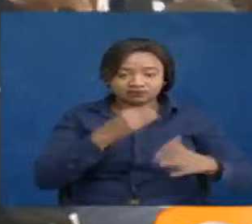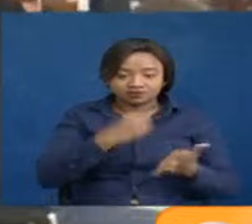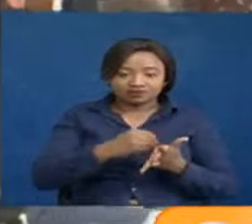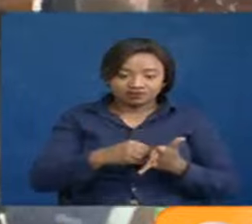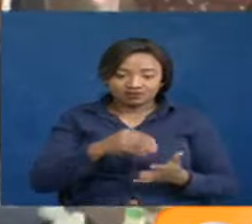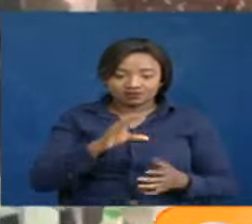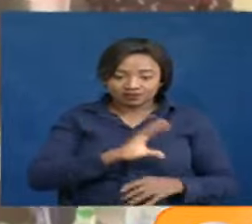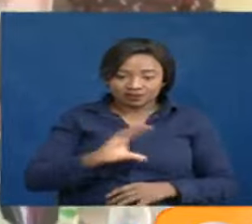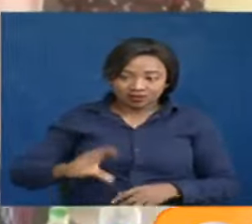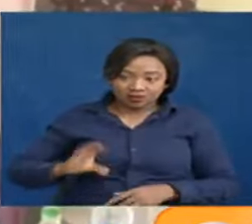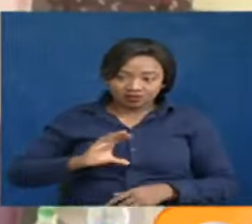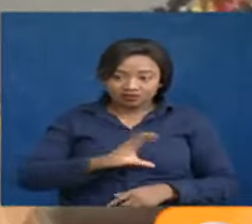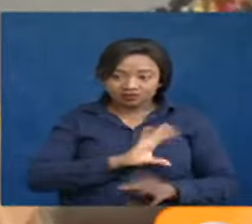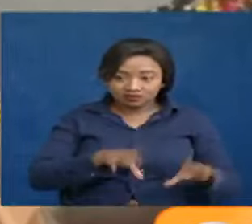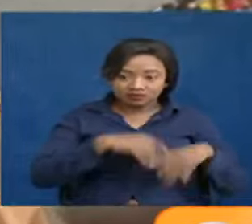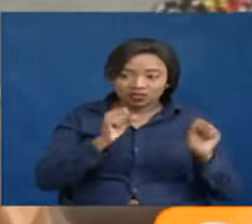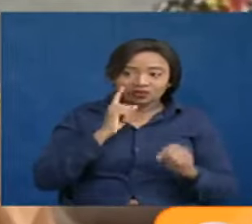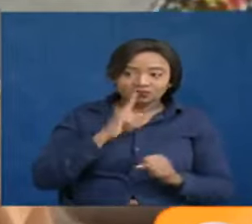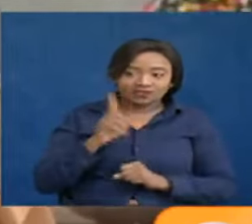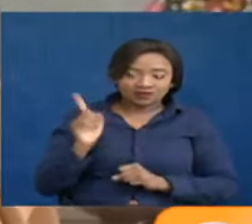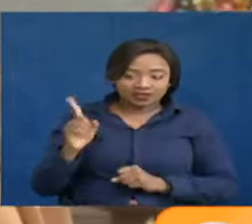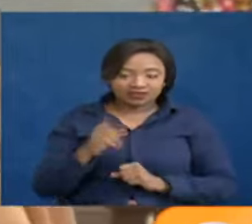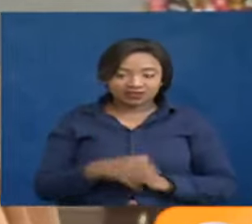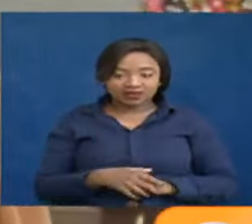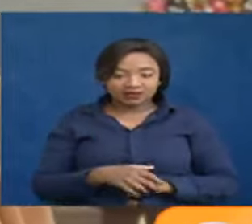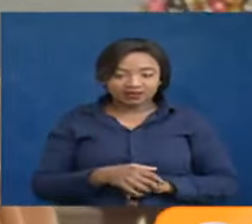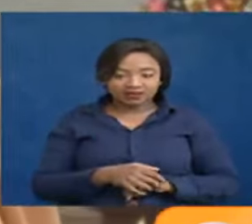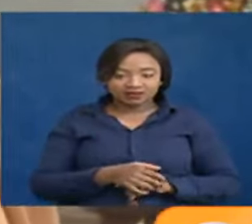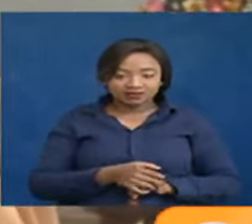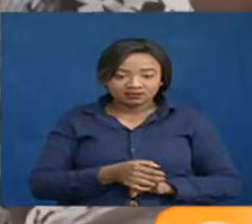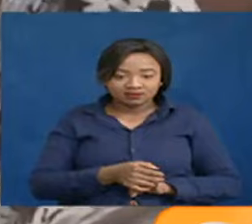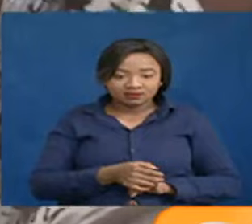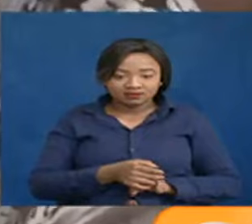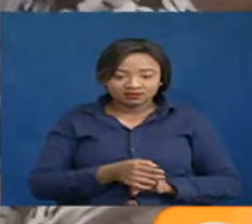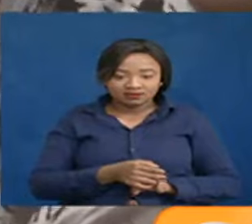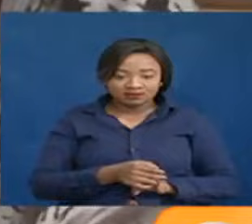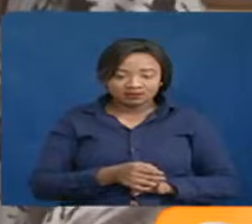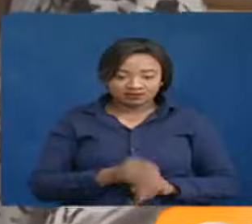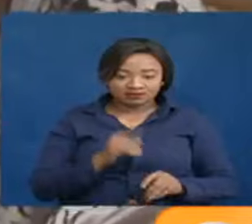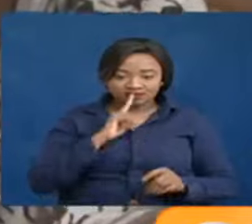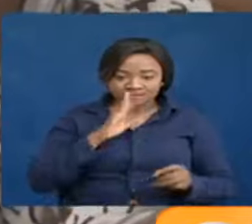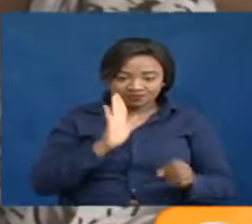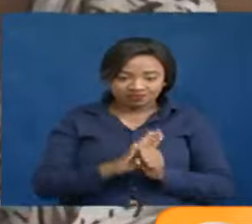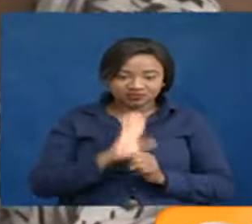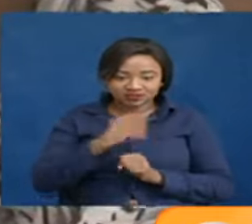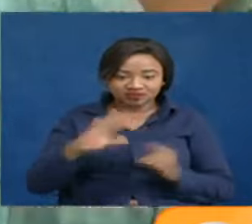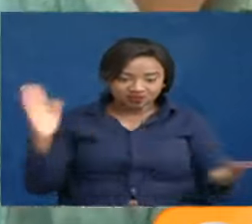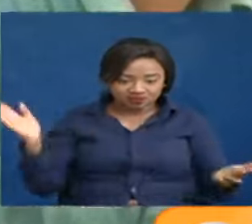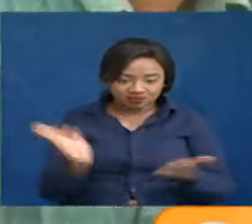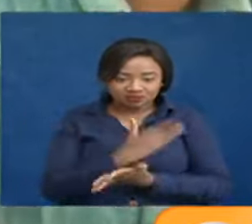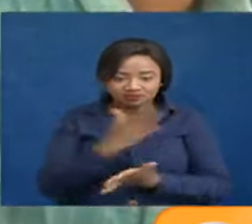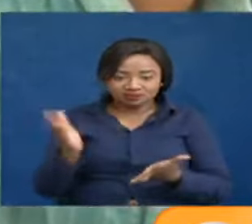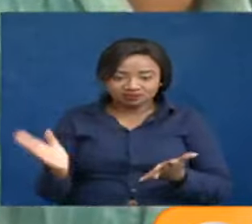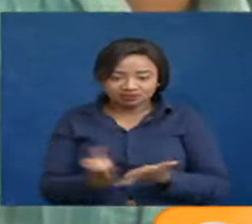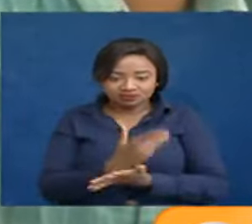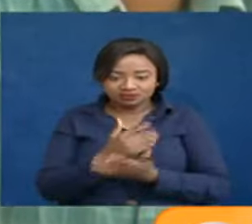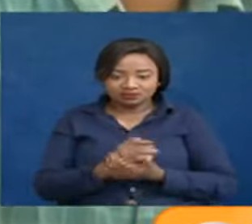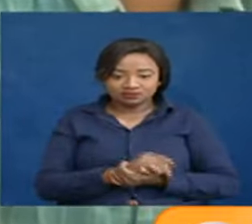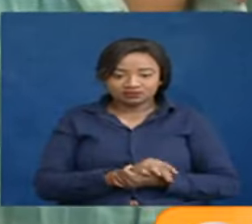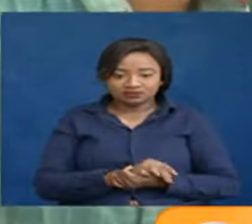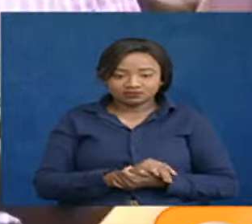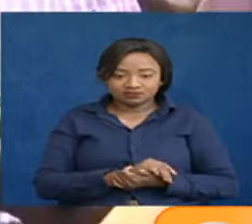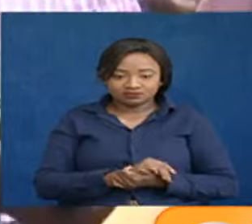has reassured Kenyans that their views on this bill will be incorporated, promising to do away with proposals that Kenyans do not